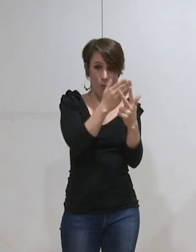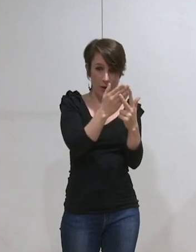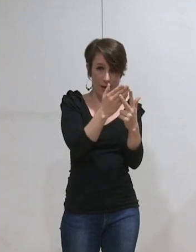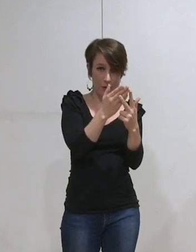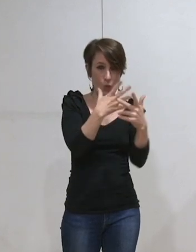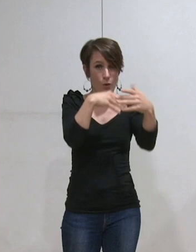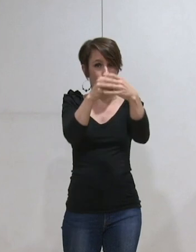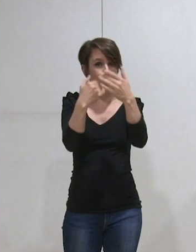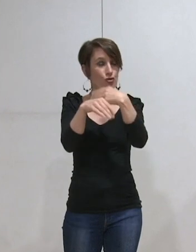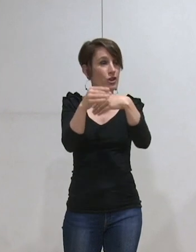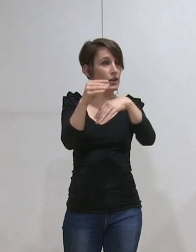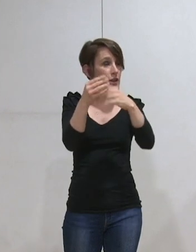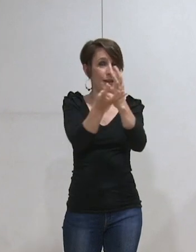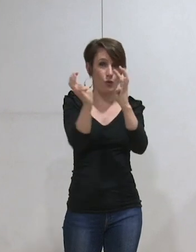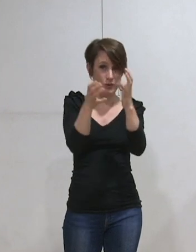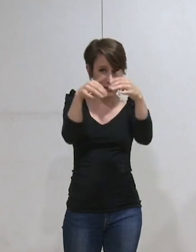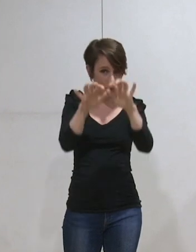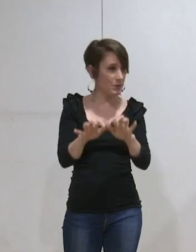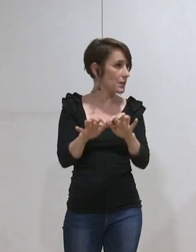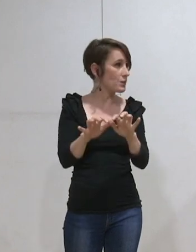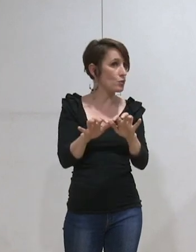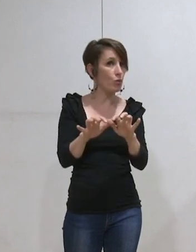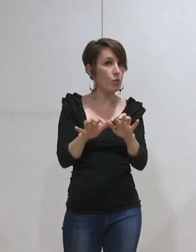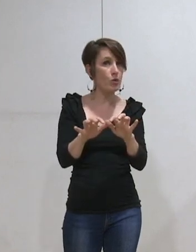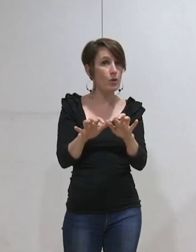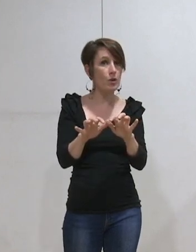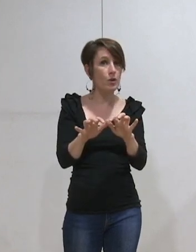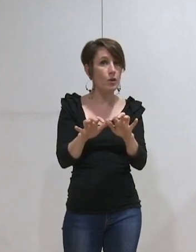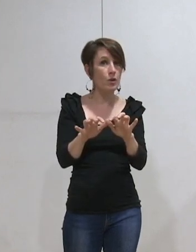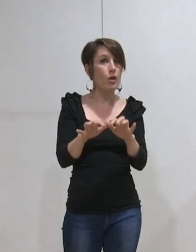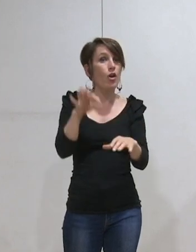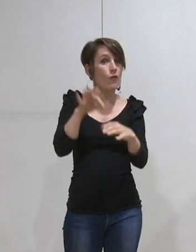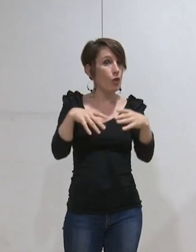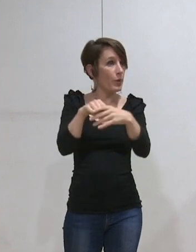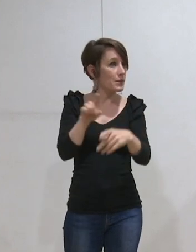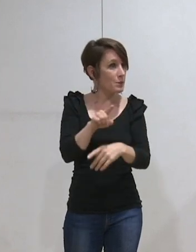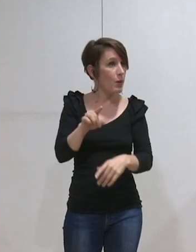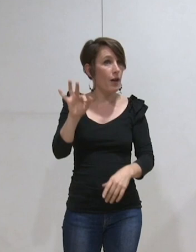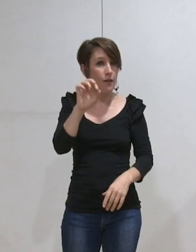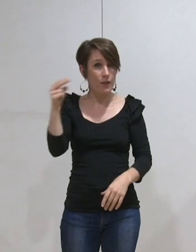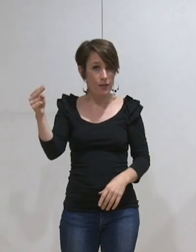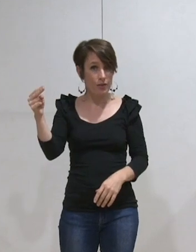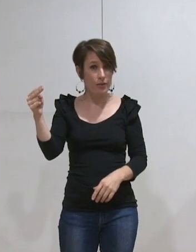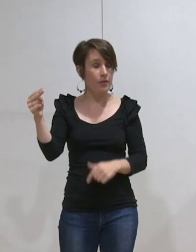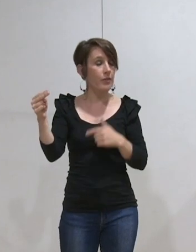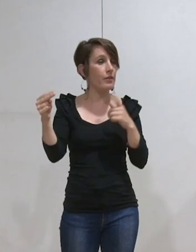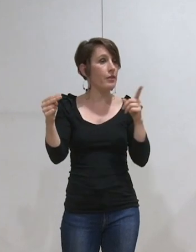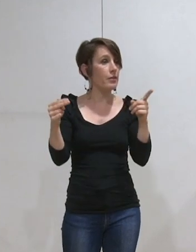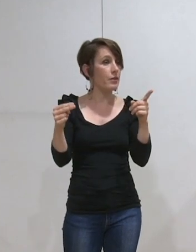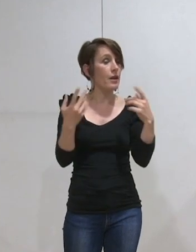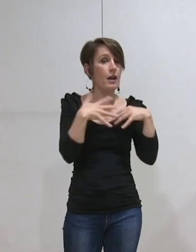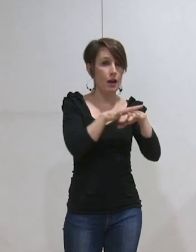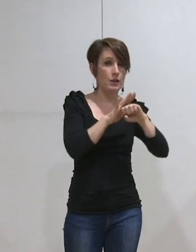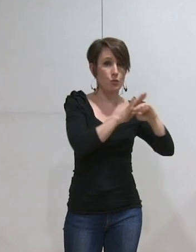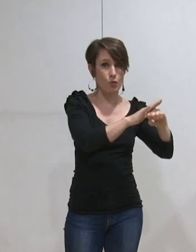conseil d'administration qui donc qui ne prend pas part au vote Front national